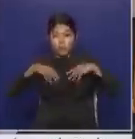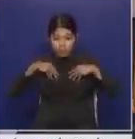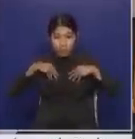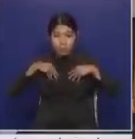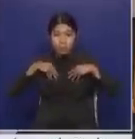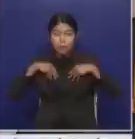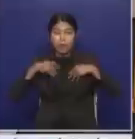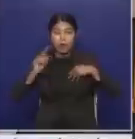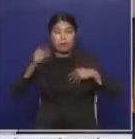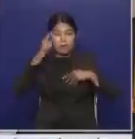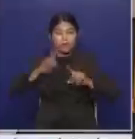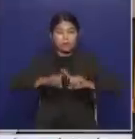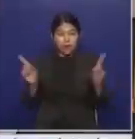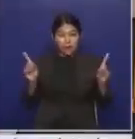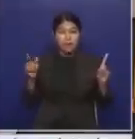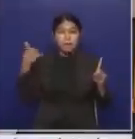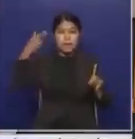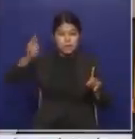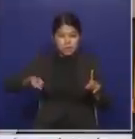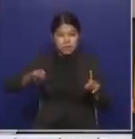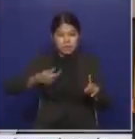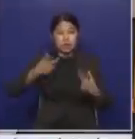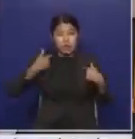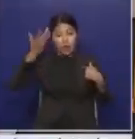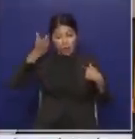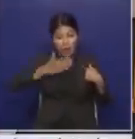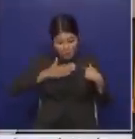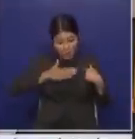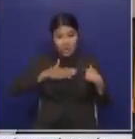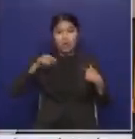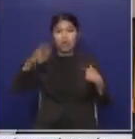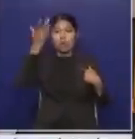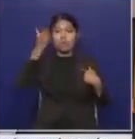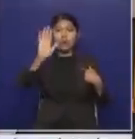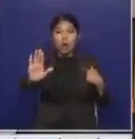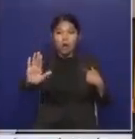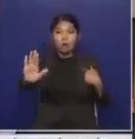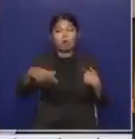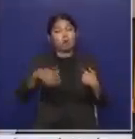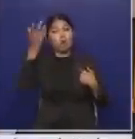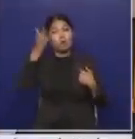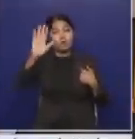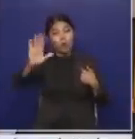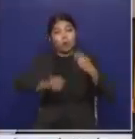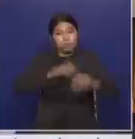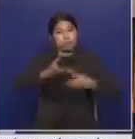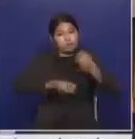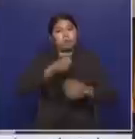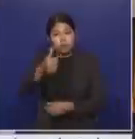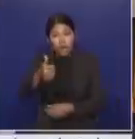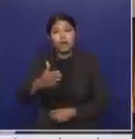คนที่คิดต่างจากเรานั้นมีอยู่จริงเขาก็มีสิทธิ์ที่จะแสดงออกถึงความคิดเห็นของเขา